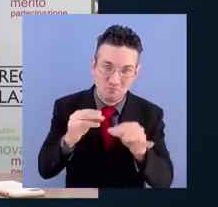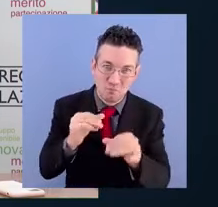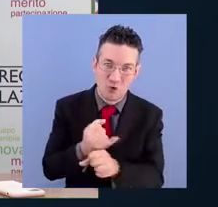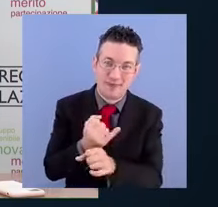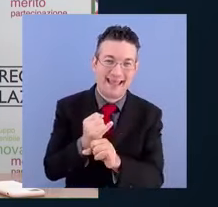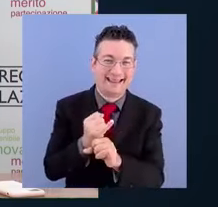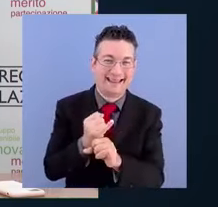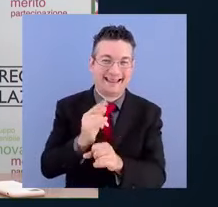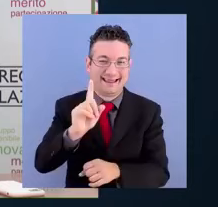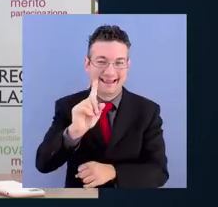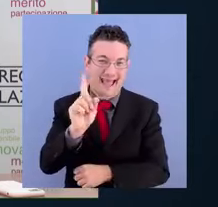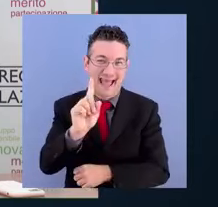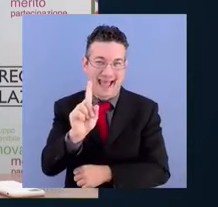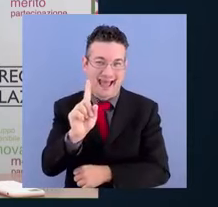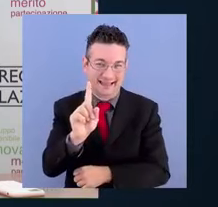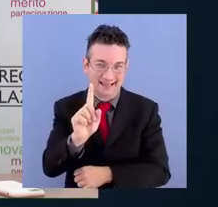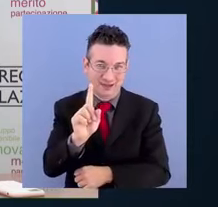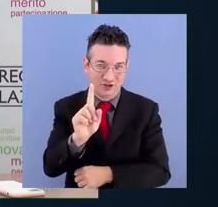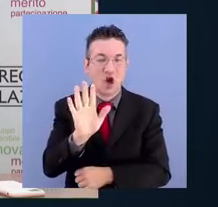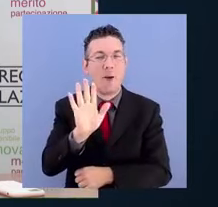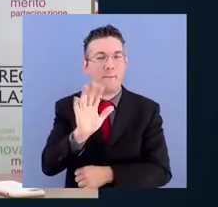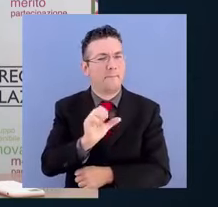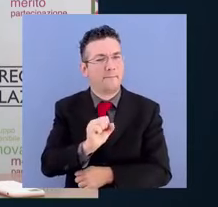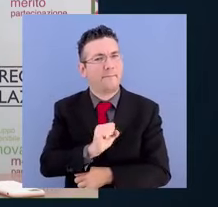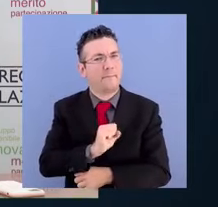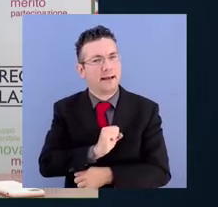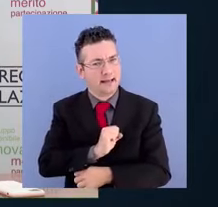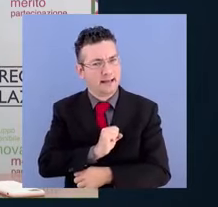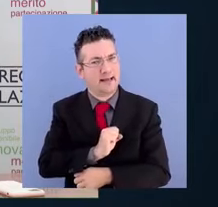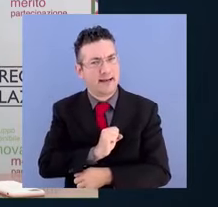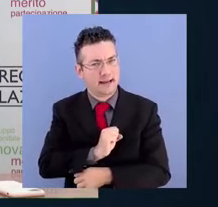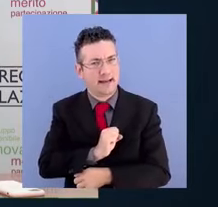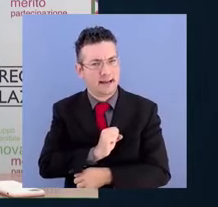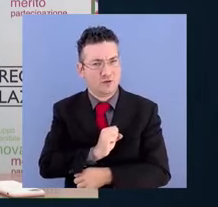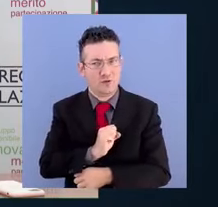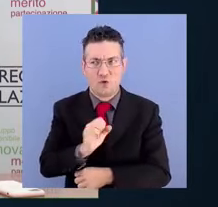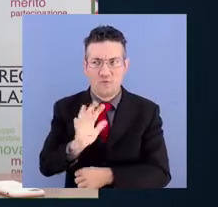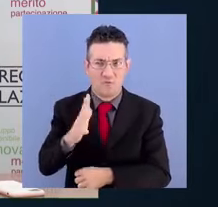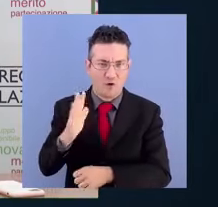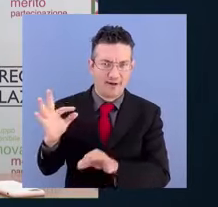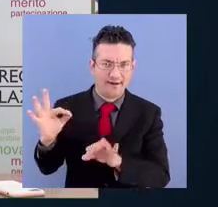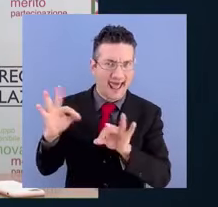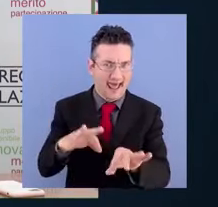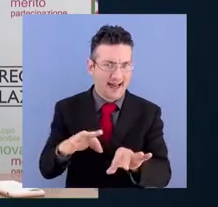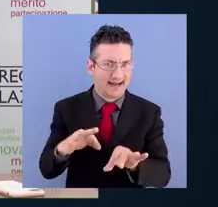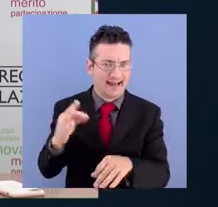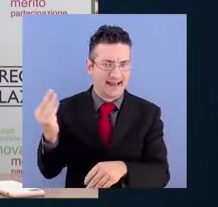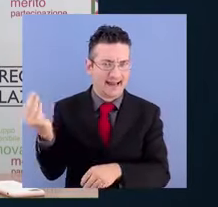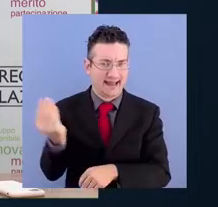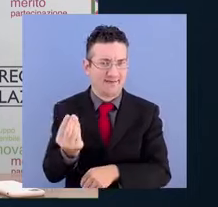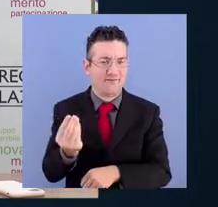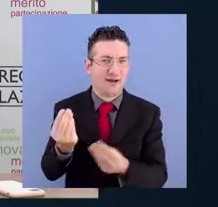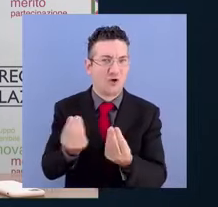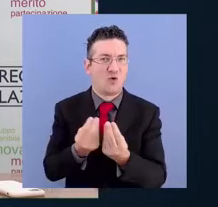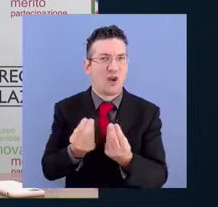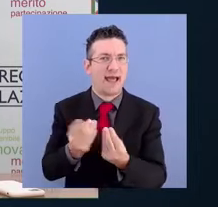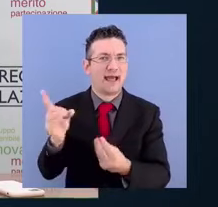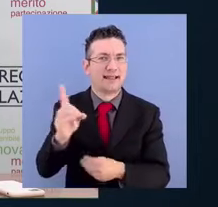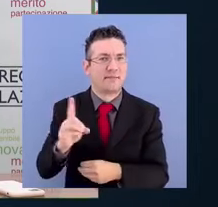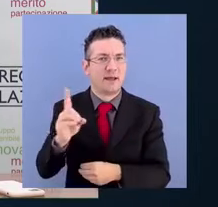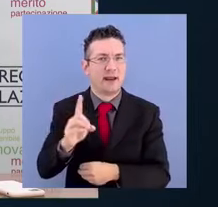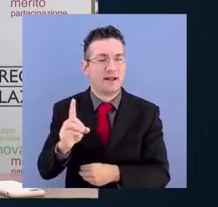perché tra l'altro credo che ci riesca anche a raggiungere quindi vvv dirà anche lui però questo è